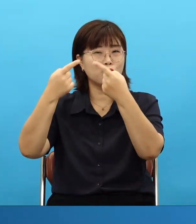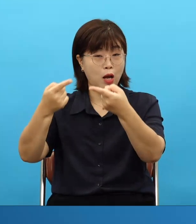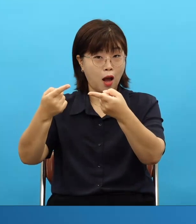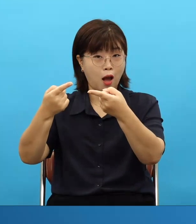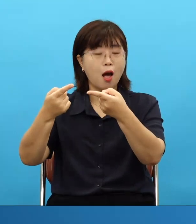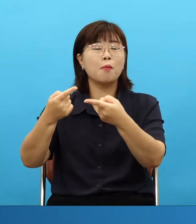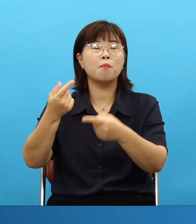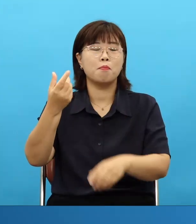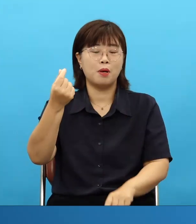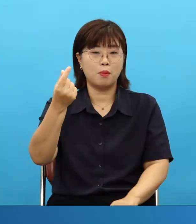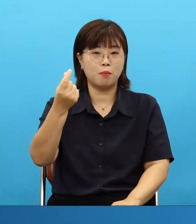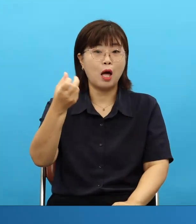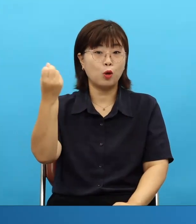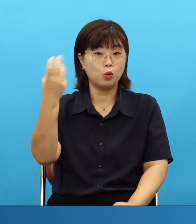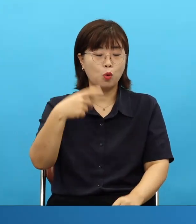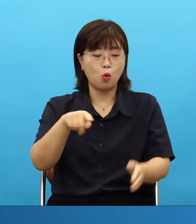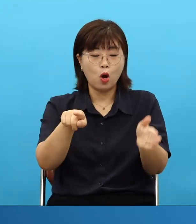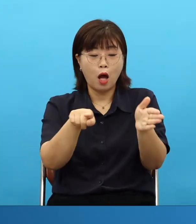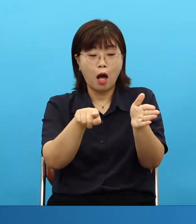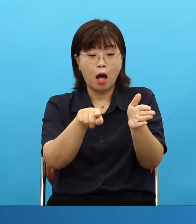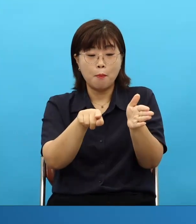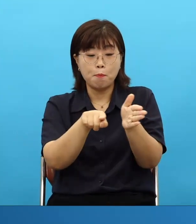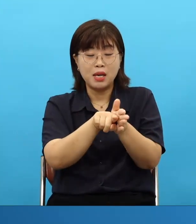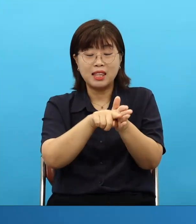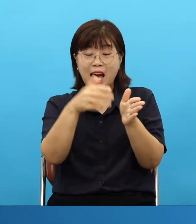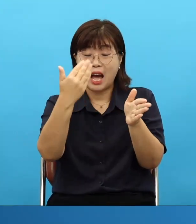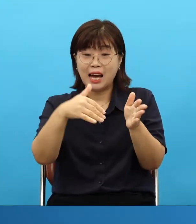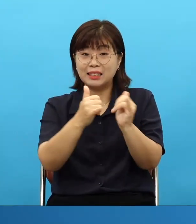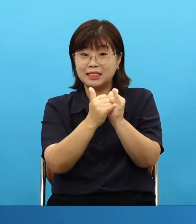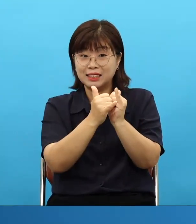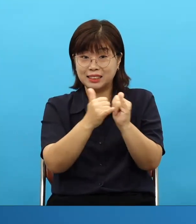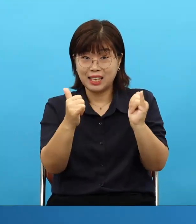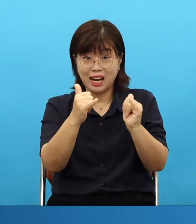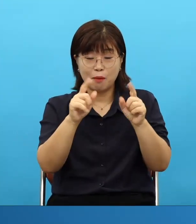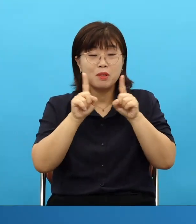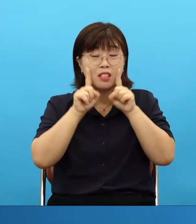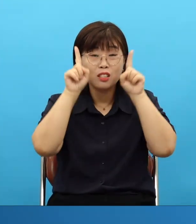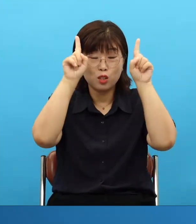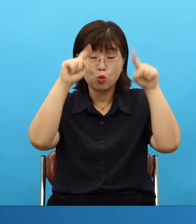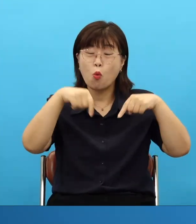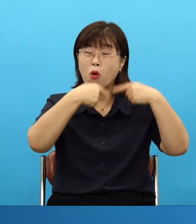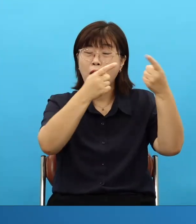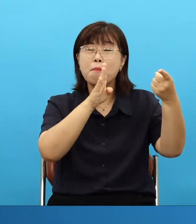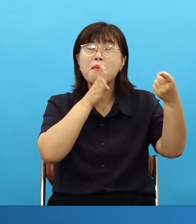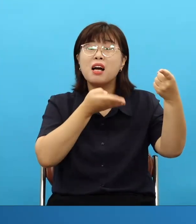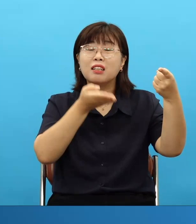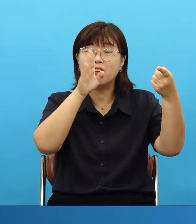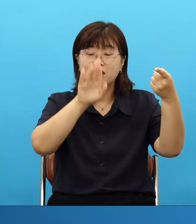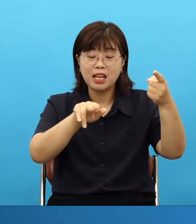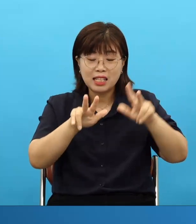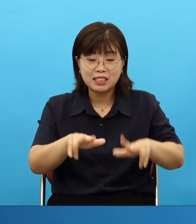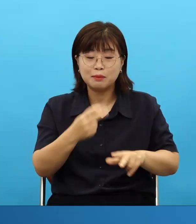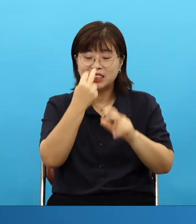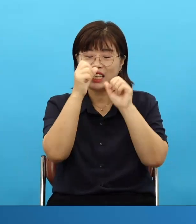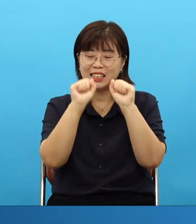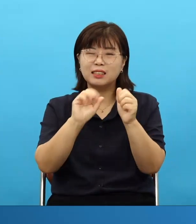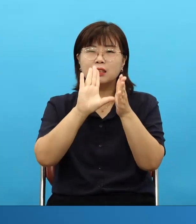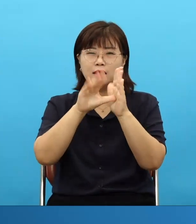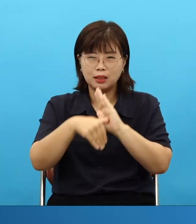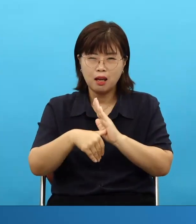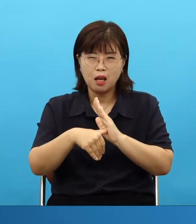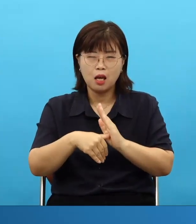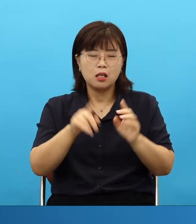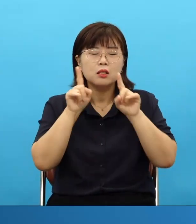흑암 속에 있는 겁니다. 가기도 전에 지옥 삶이 되는 겁니다. But the important thing is this: if you don't believe in Jesus, of course you're destined to go to hell after you die. But even before